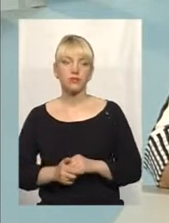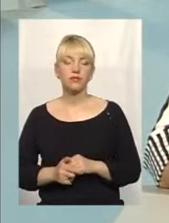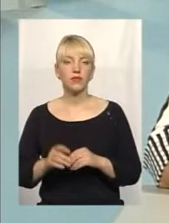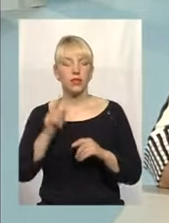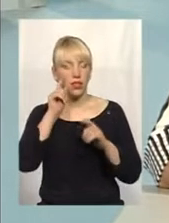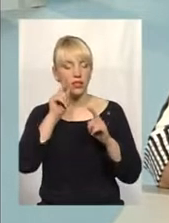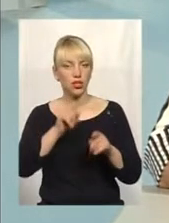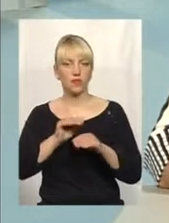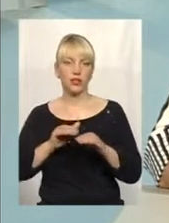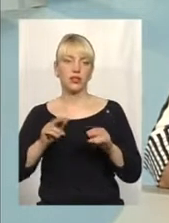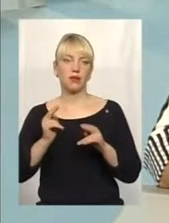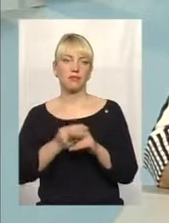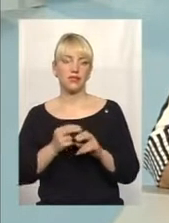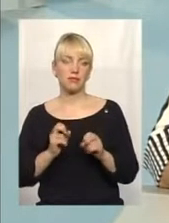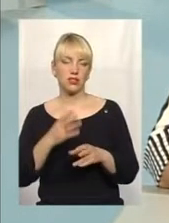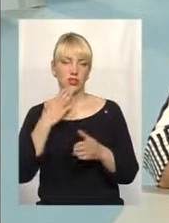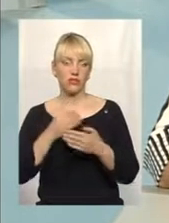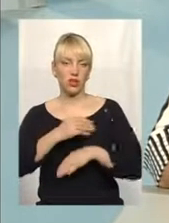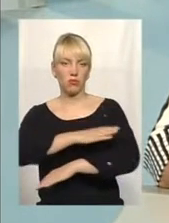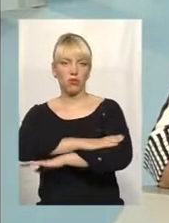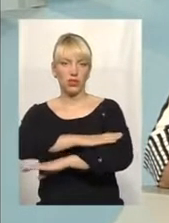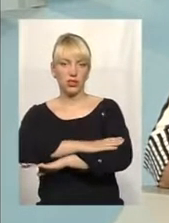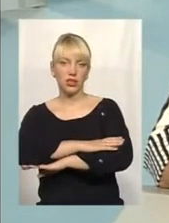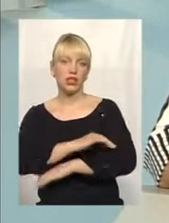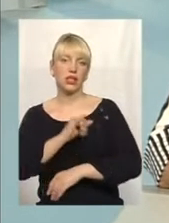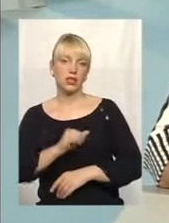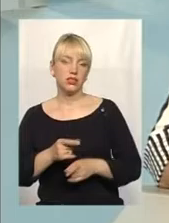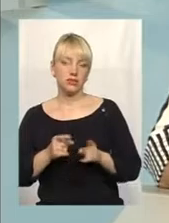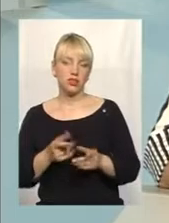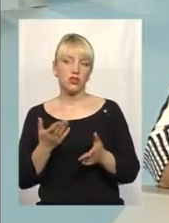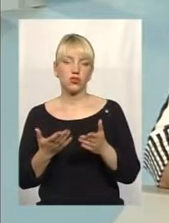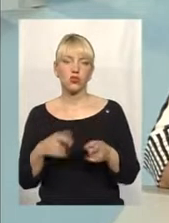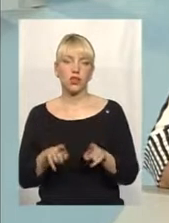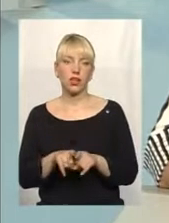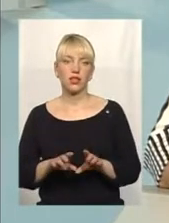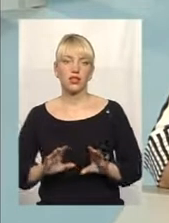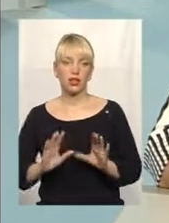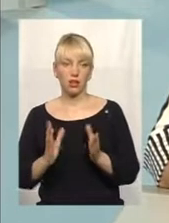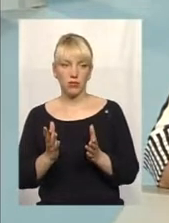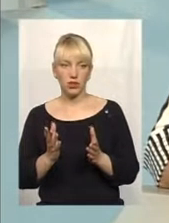націлювати їх на безпечність своєї поведінки. І, звичайно, якщо вже таке трапилося, це